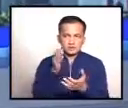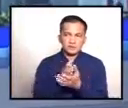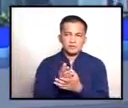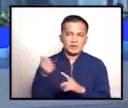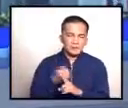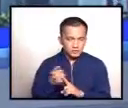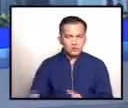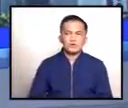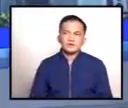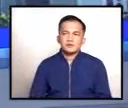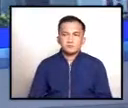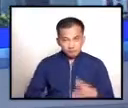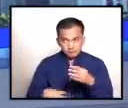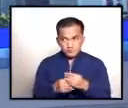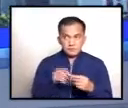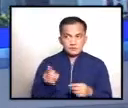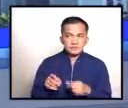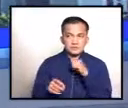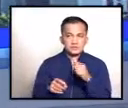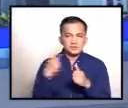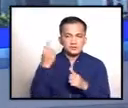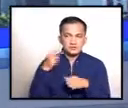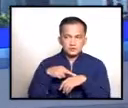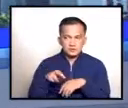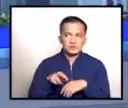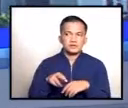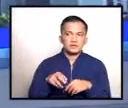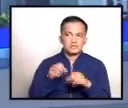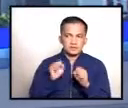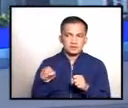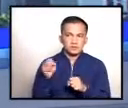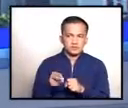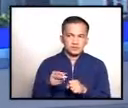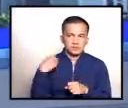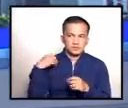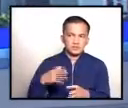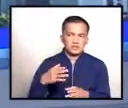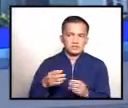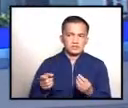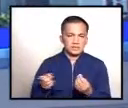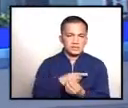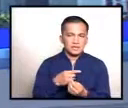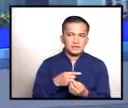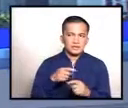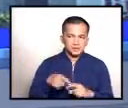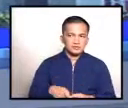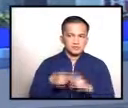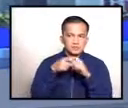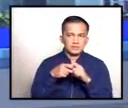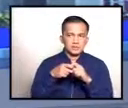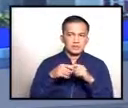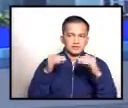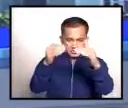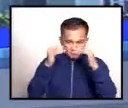ang isang pang-aabuso. At eto pa po, hindi lang po siya recommendatory. Kaya rin niyang iutos sa mga opisyal ang pagtanggal,